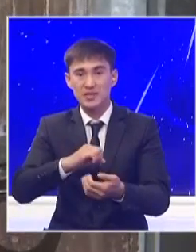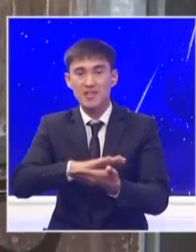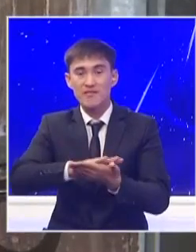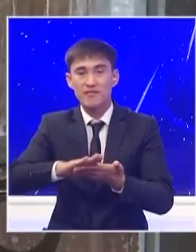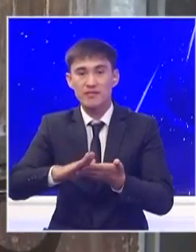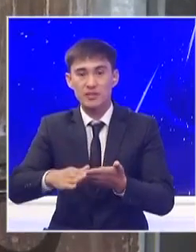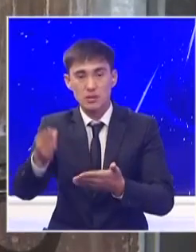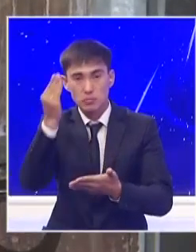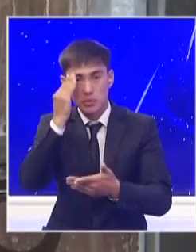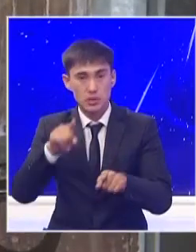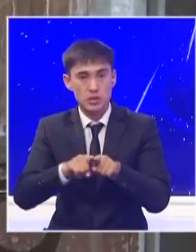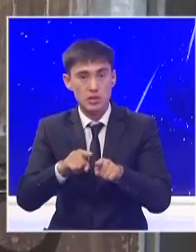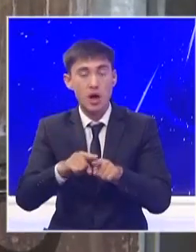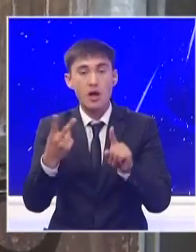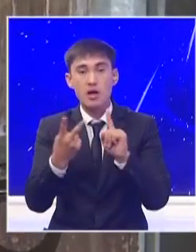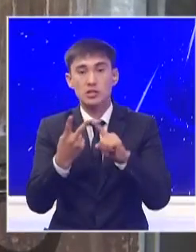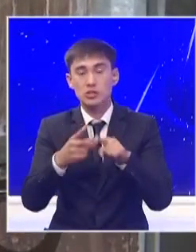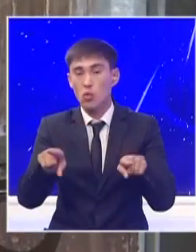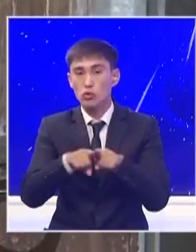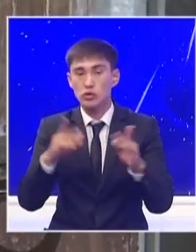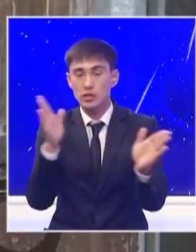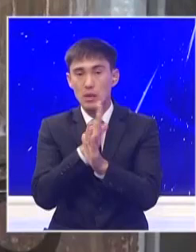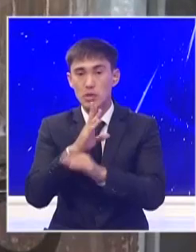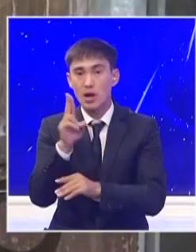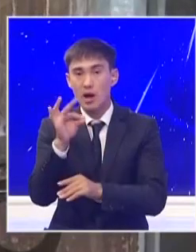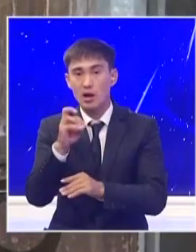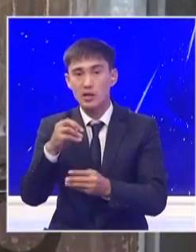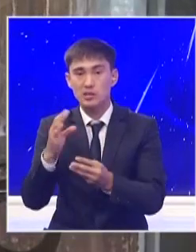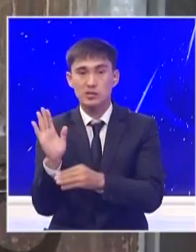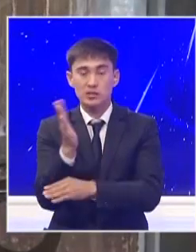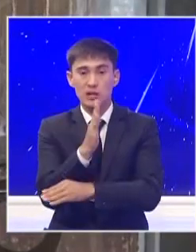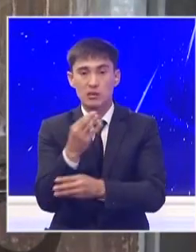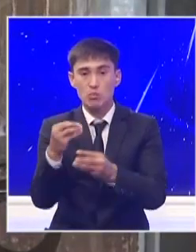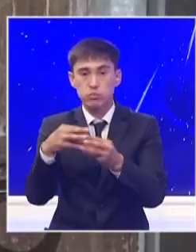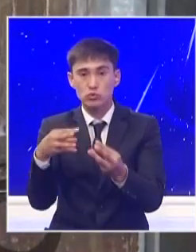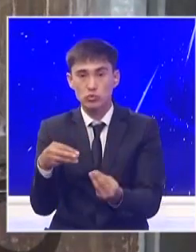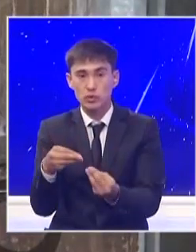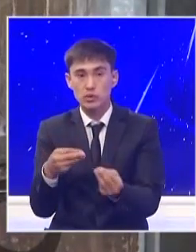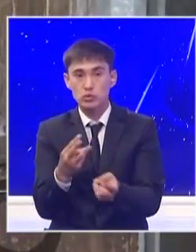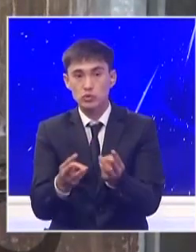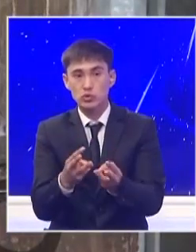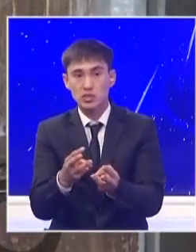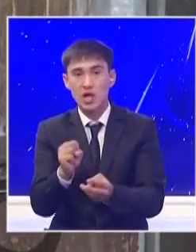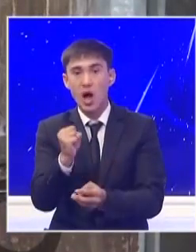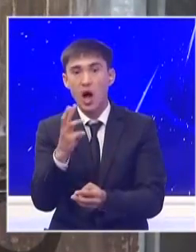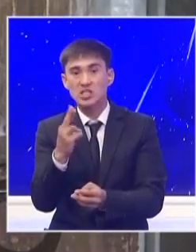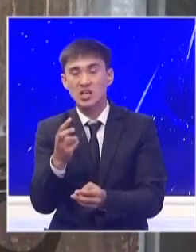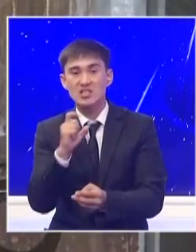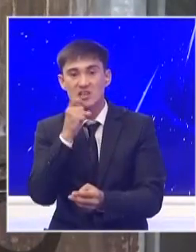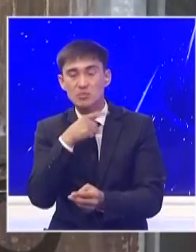тәсілі болса, екіншіден дәл осындай табиғи қарағайдың бүршігімен ысталған күбіде ашыған қымыздың